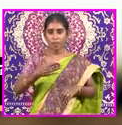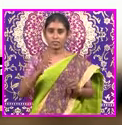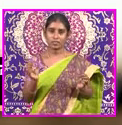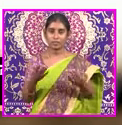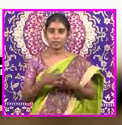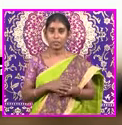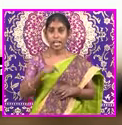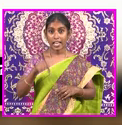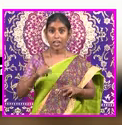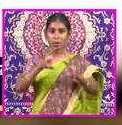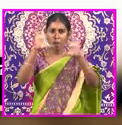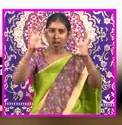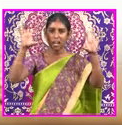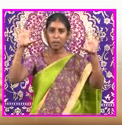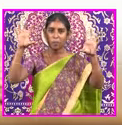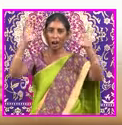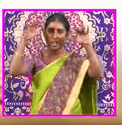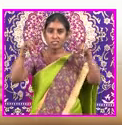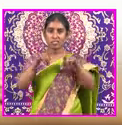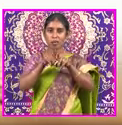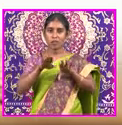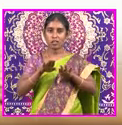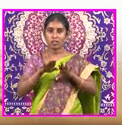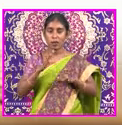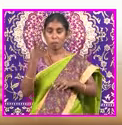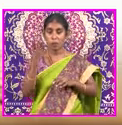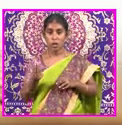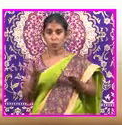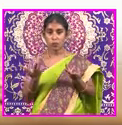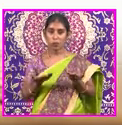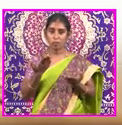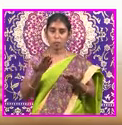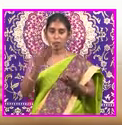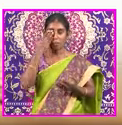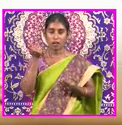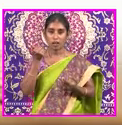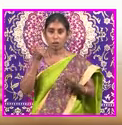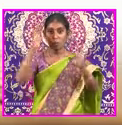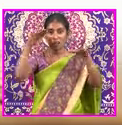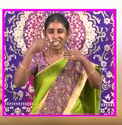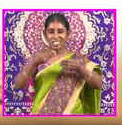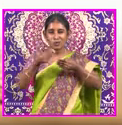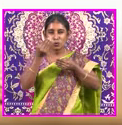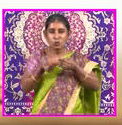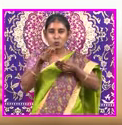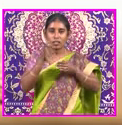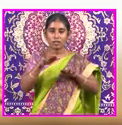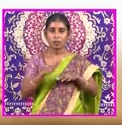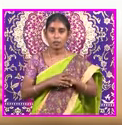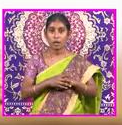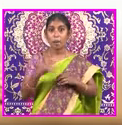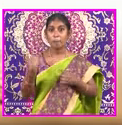வானம் மேகமூட்டத்துடன் காணப்படும். மாலை அல்லது இரவு வேளைகளில் லேசான மழைக்கு வாய்ப்பு. சென்னையை பொறுத்தவரை